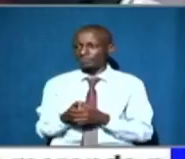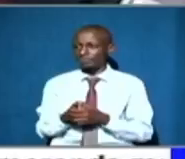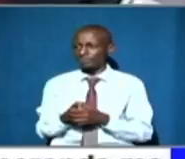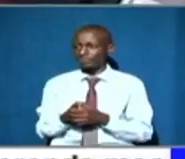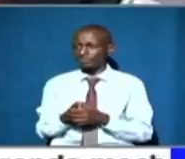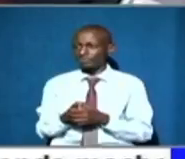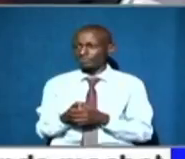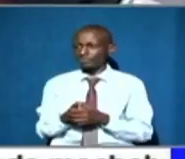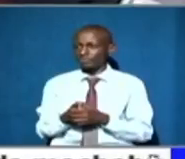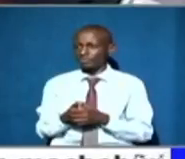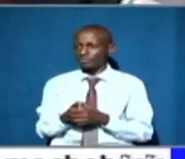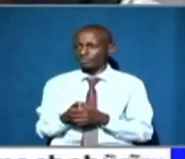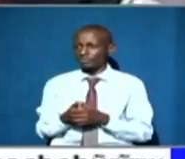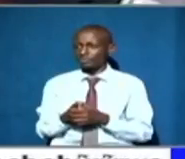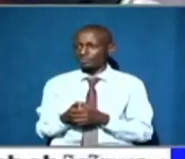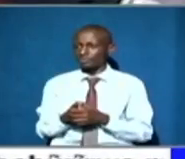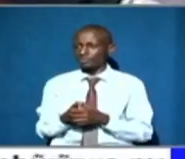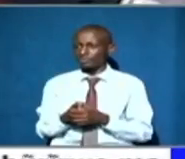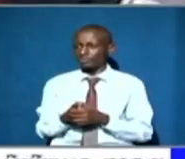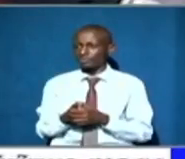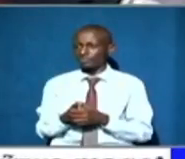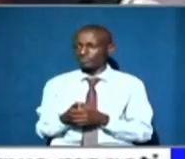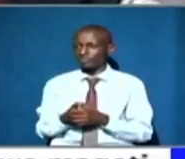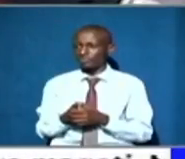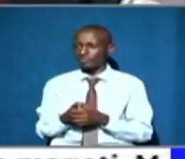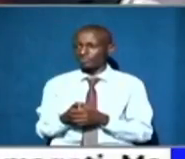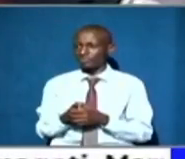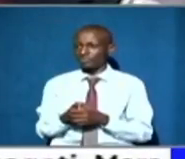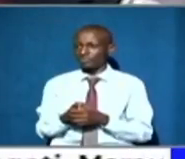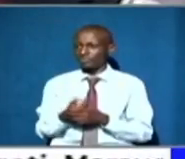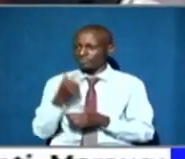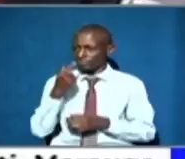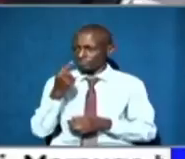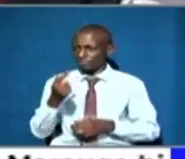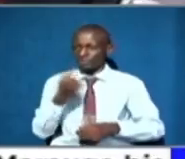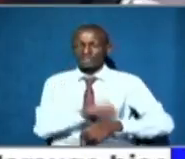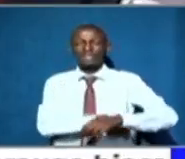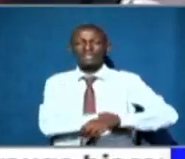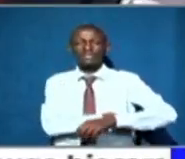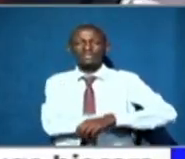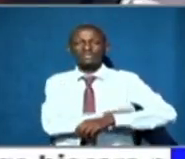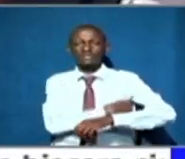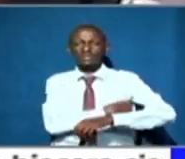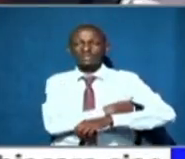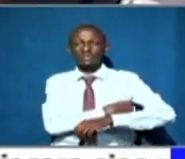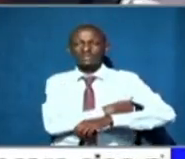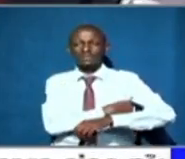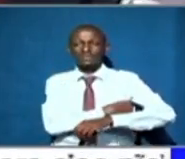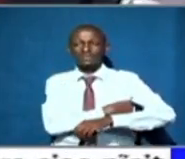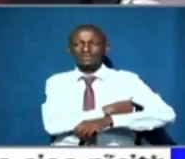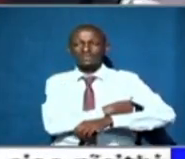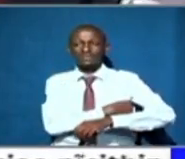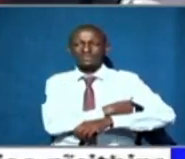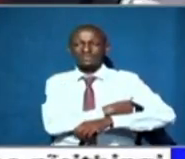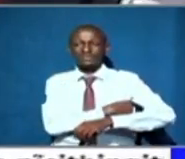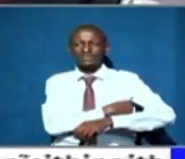Ate wako hau niara githi ya muno Chifu wako waeri etago mukuria Chifu wa garaje era muno Gezi ya kokinye